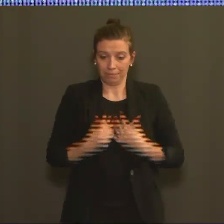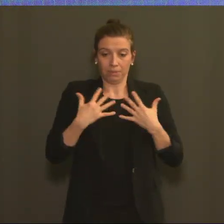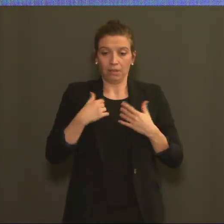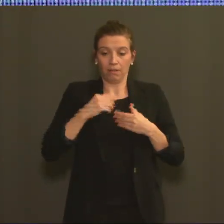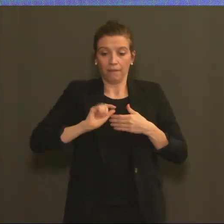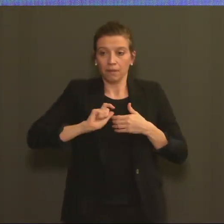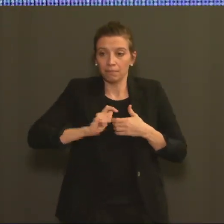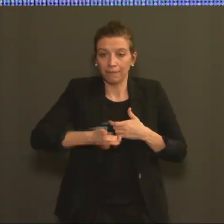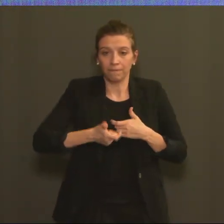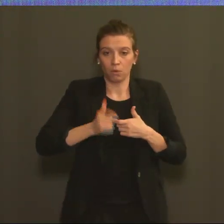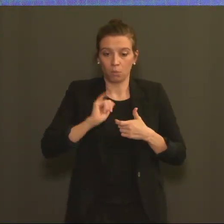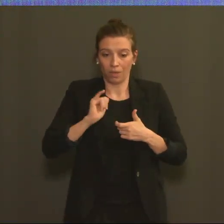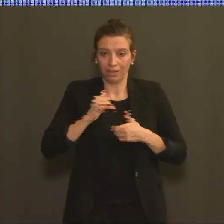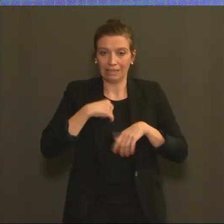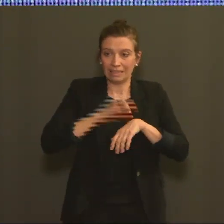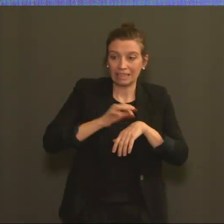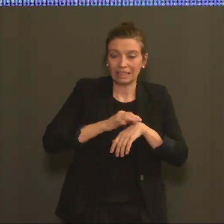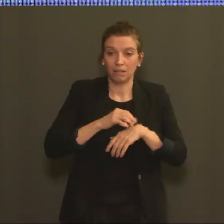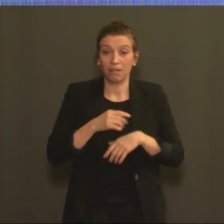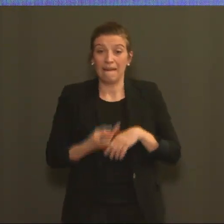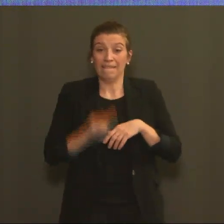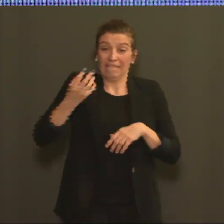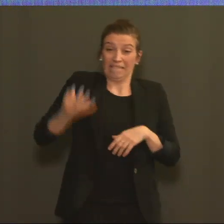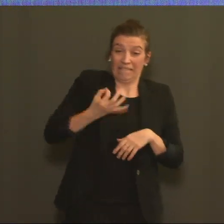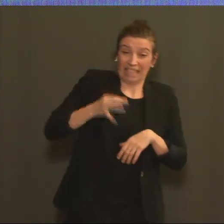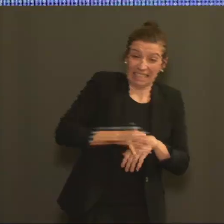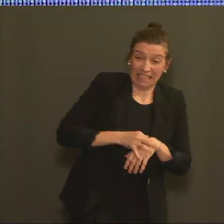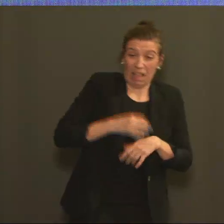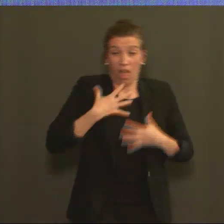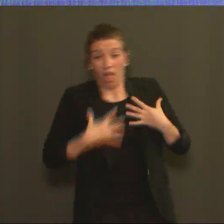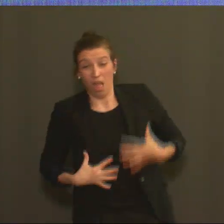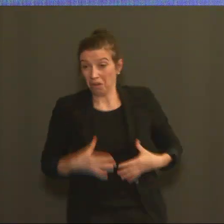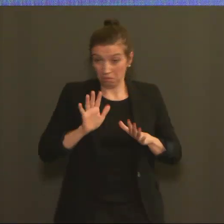ziekte dan dat we reeds gewend zijn